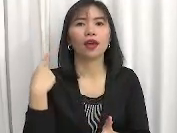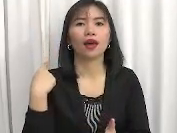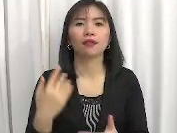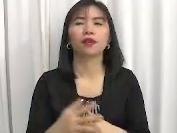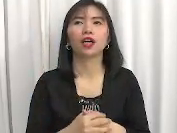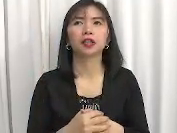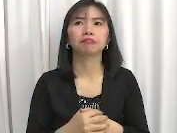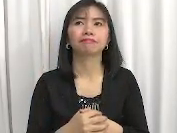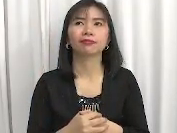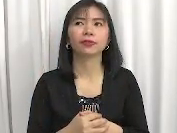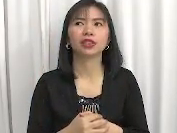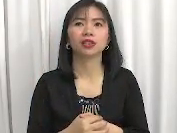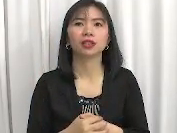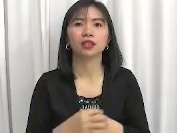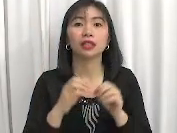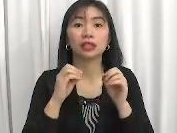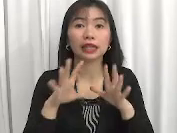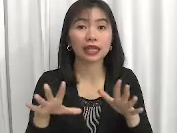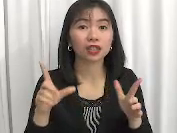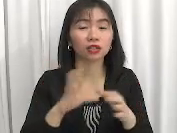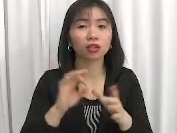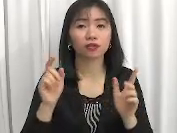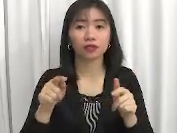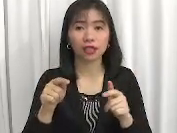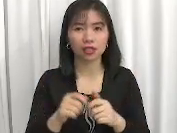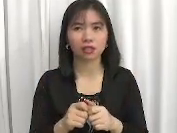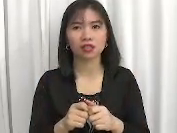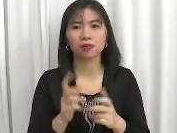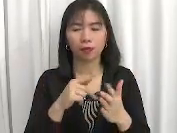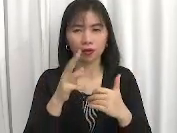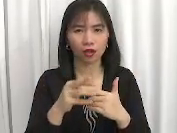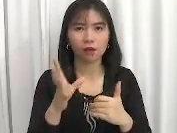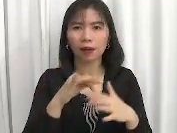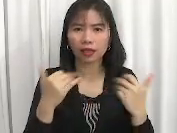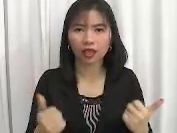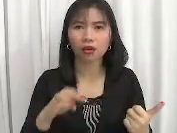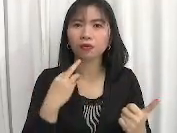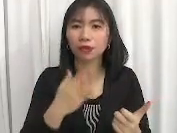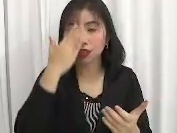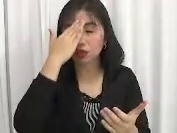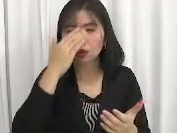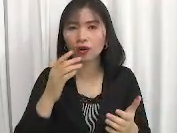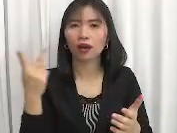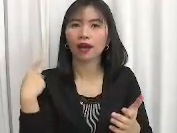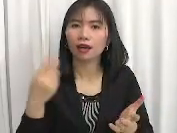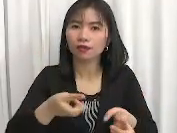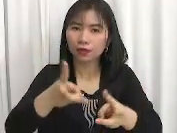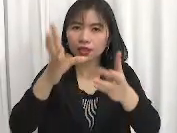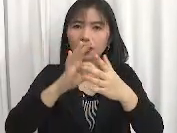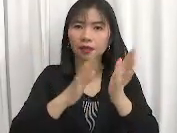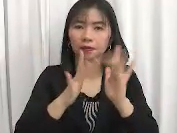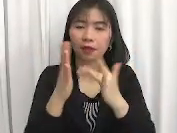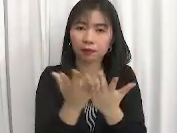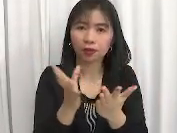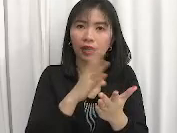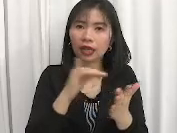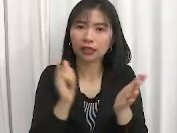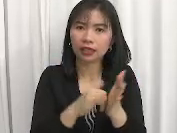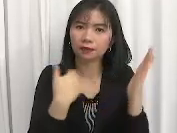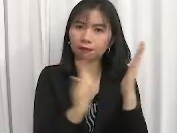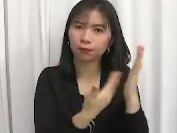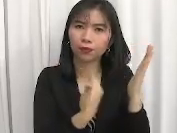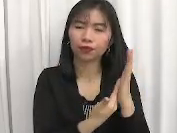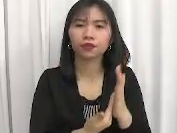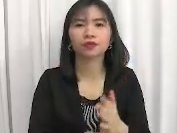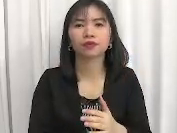na suliranin. Pero eto po pala, merong mga kaparaanan biblically na napatunayan na hindi